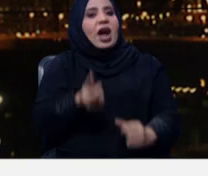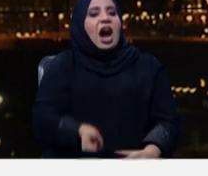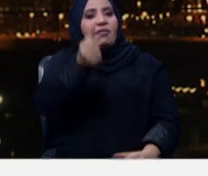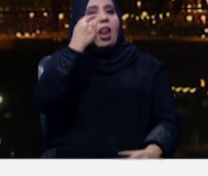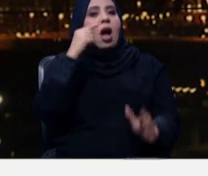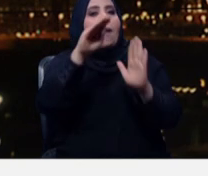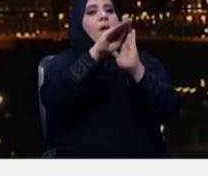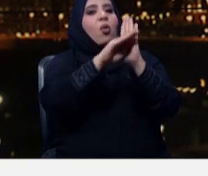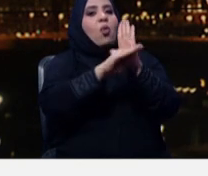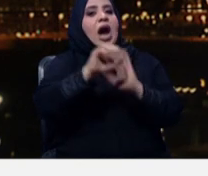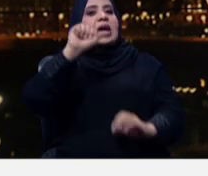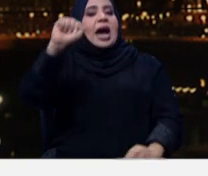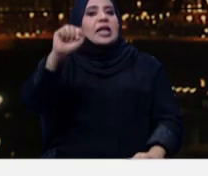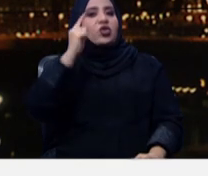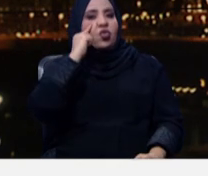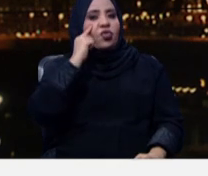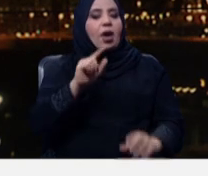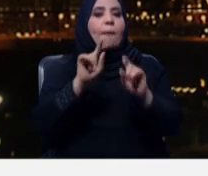وأبرز الموضوعات المثارة.